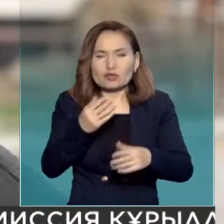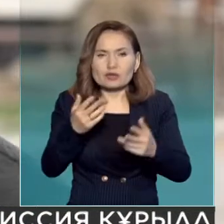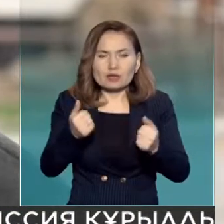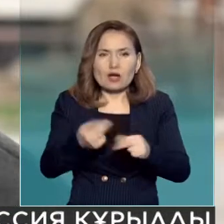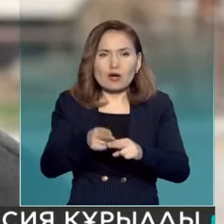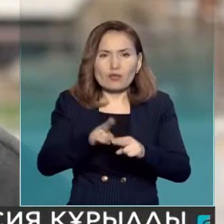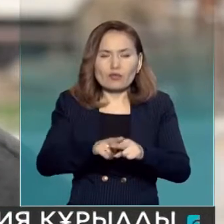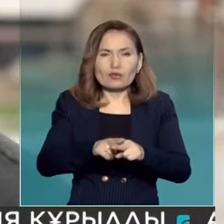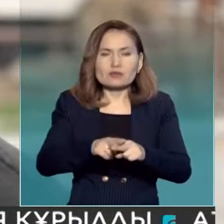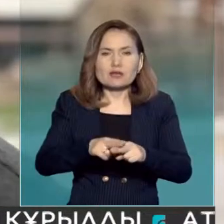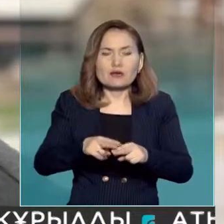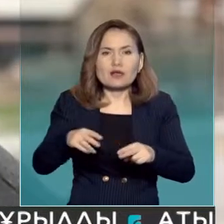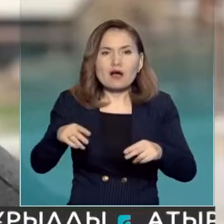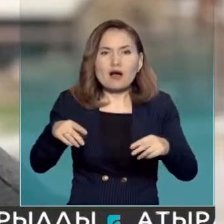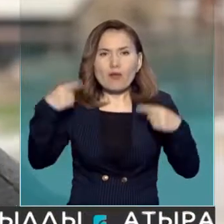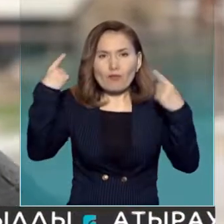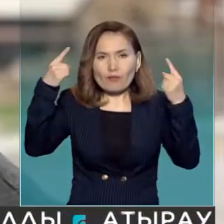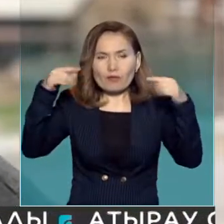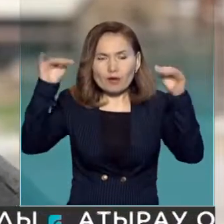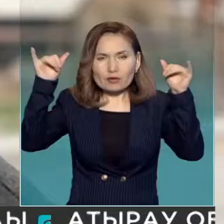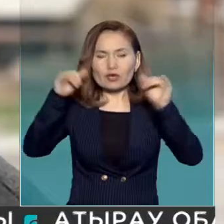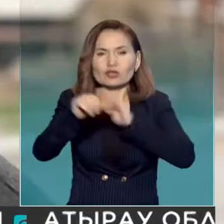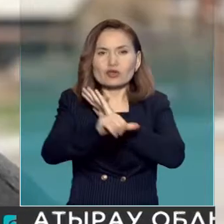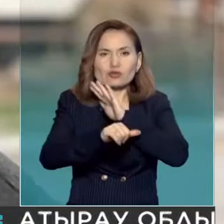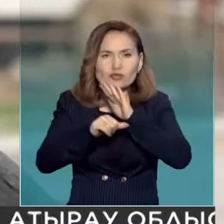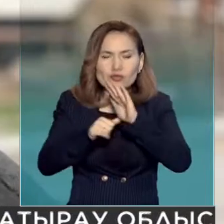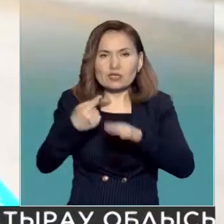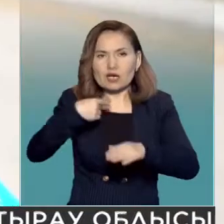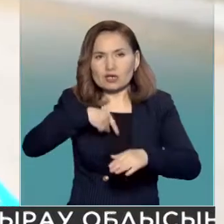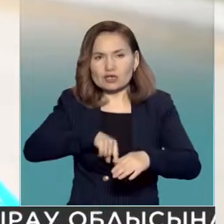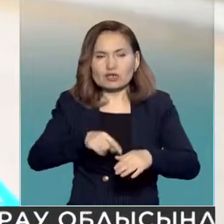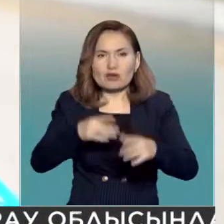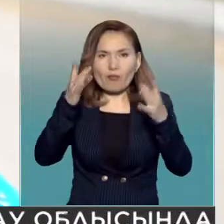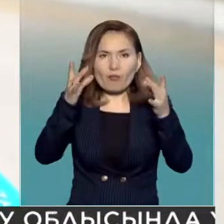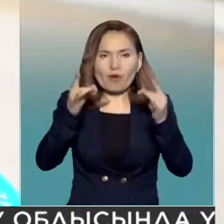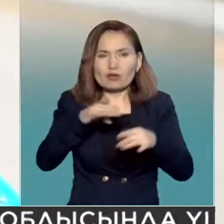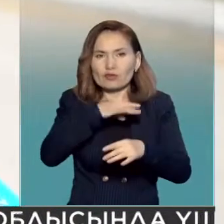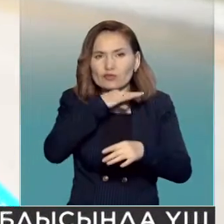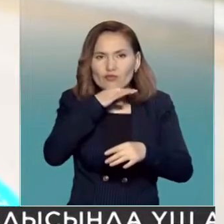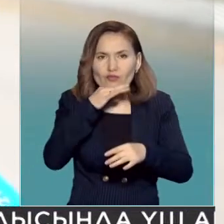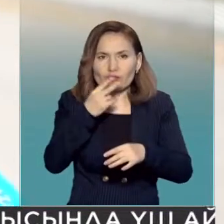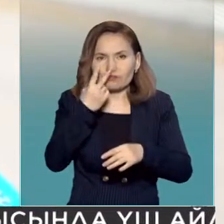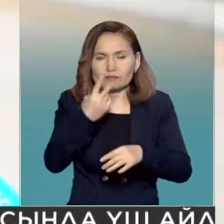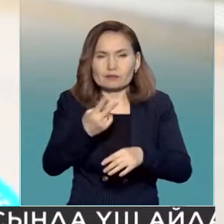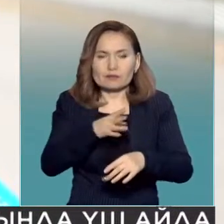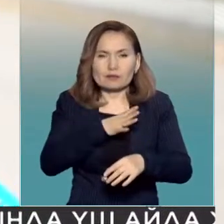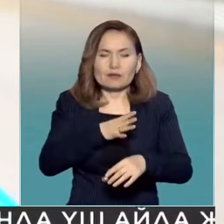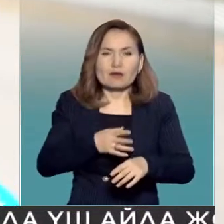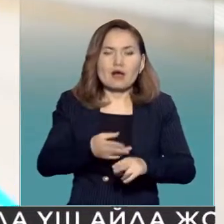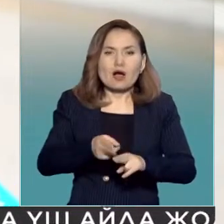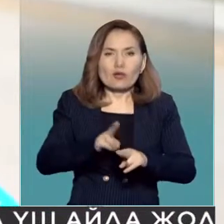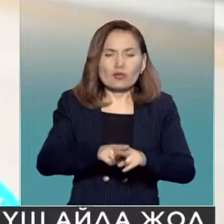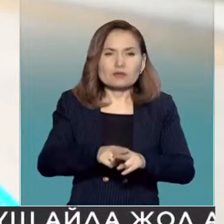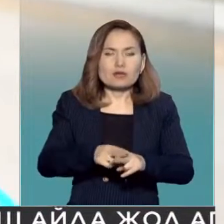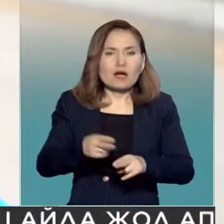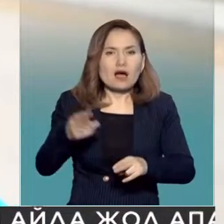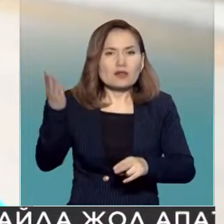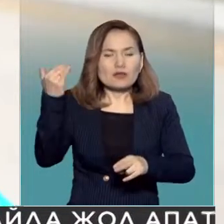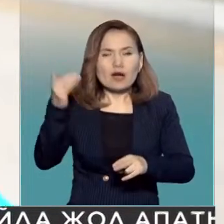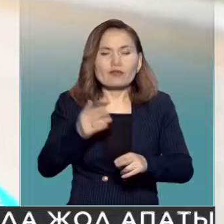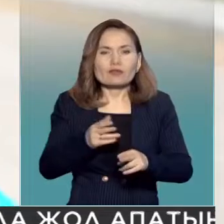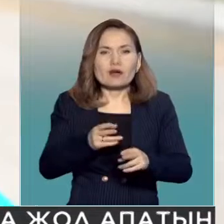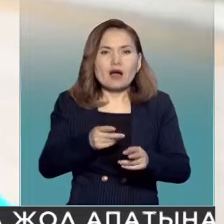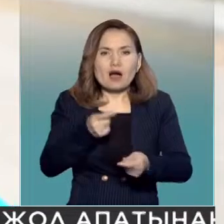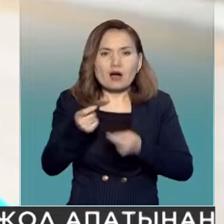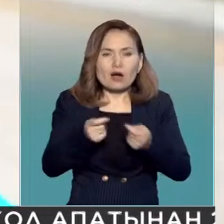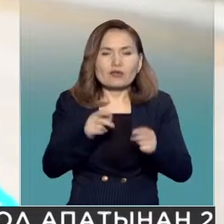мал сойсаң ішінен толып шығады салапан не дегендер анда, ішек қарына неден. Бұрын айтқан кезде бәрі закрытый, бәрі жабық болады, ешнәрсе